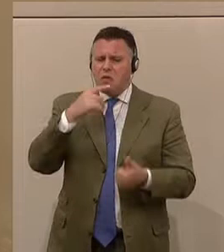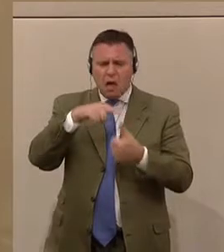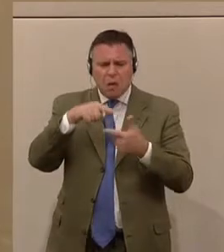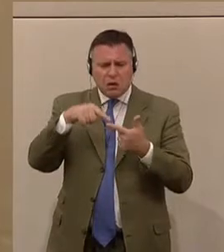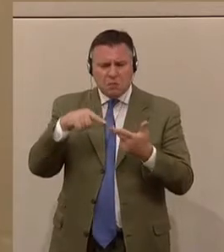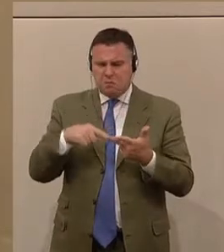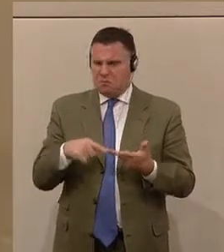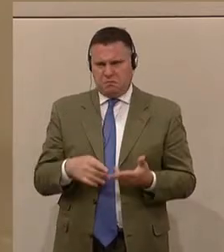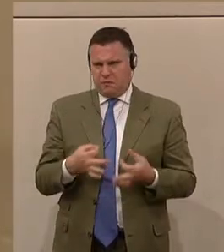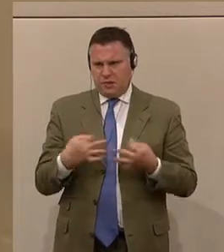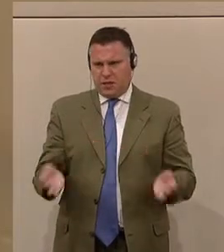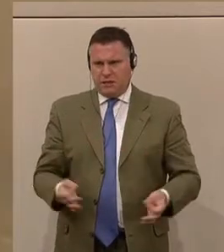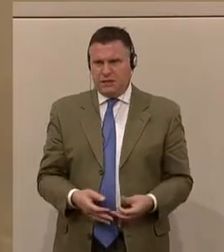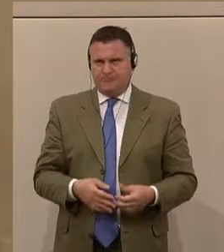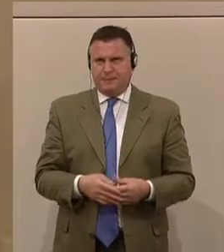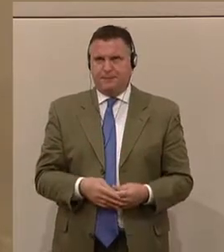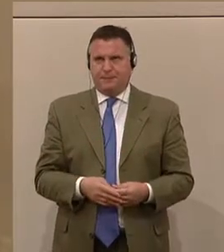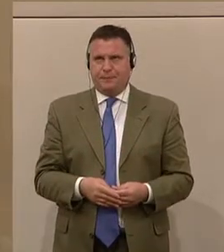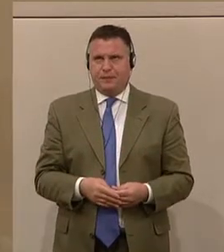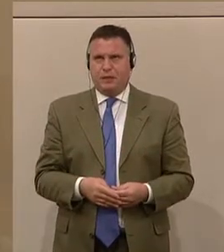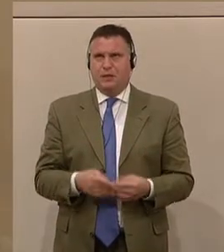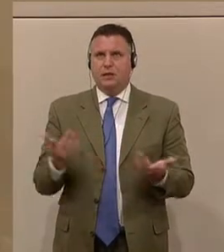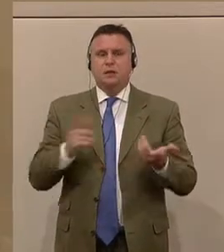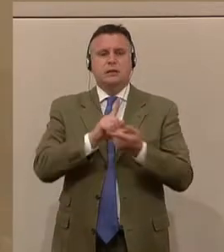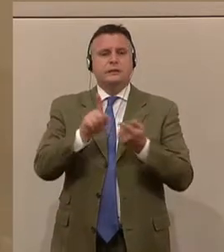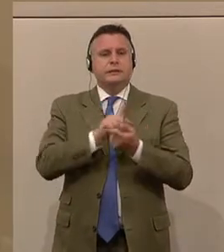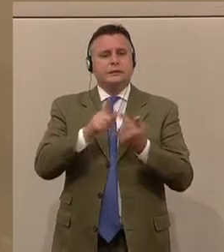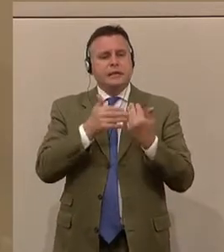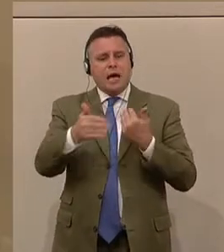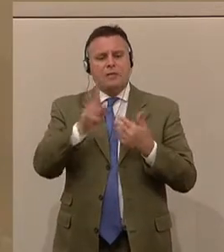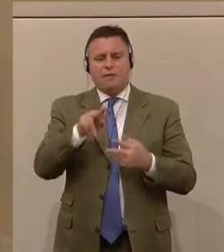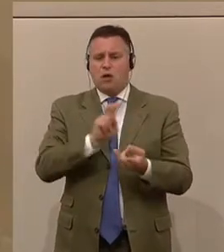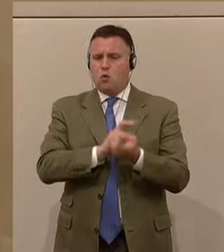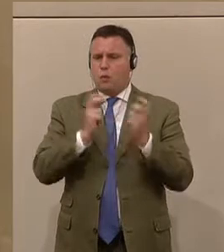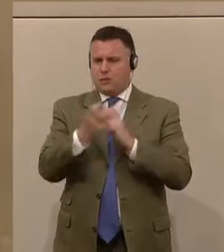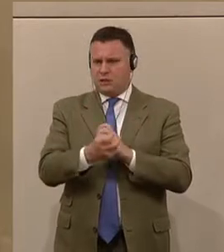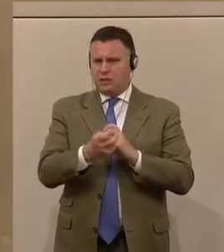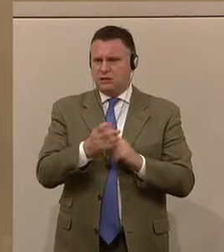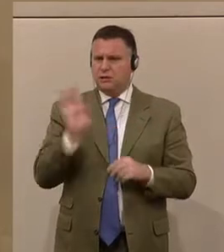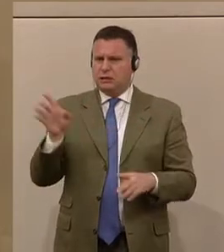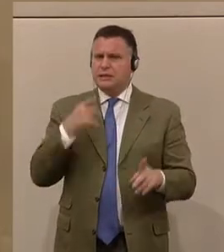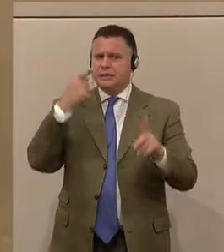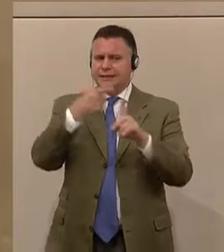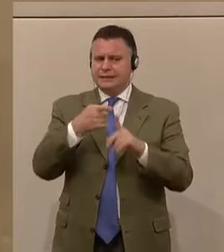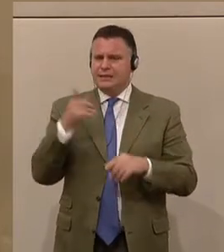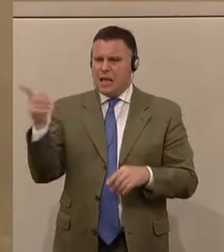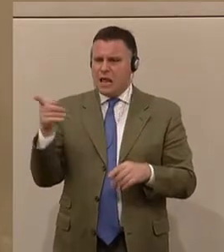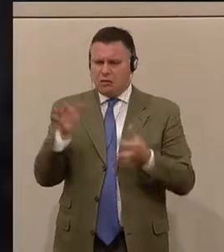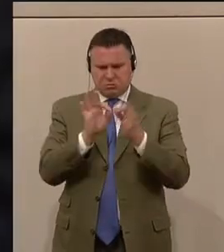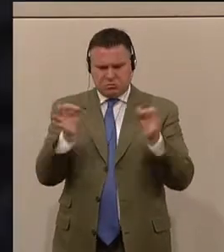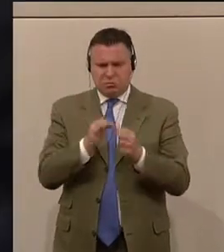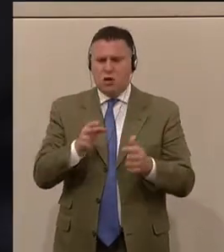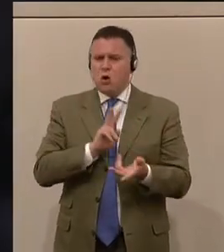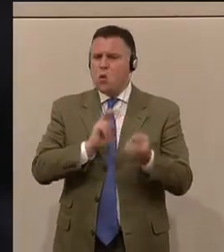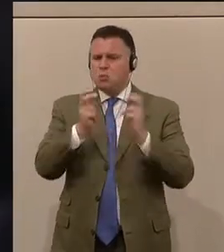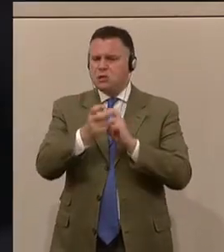gefunden. Ich habe auch keine Zeitpläne für die Umsetzung der sehr bescheidenen Zielsetzungen gefunden. Also